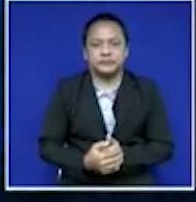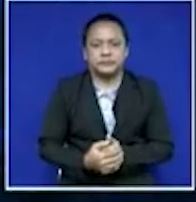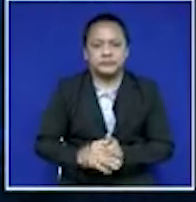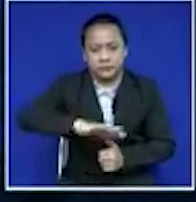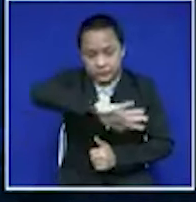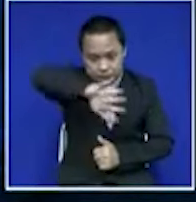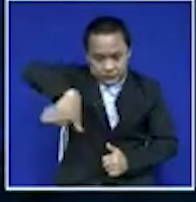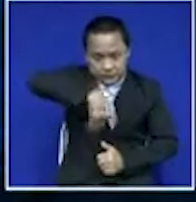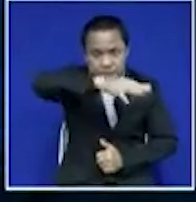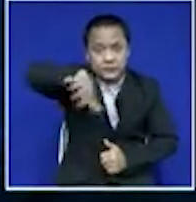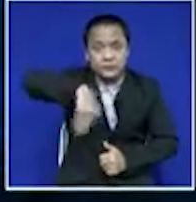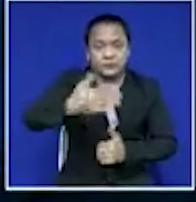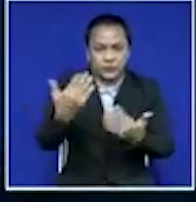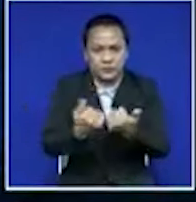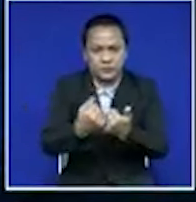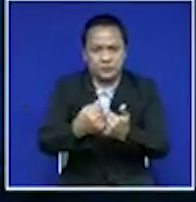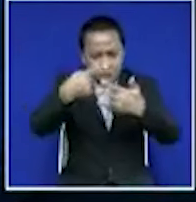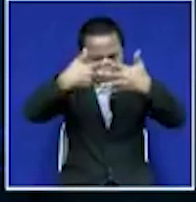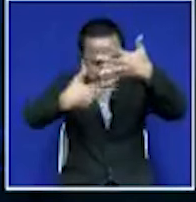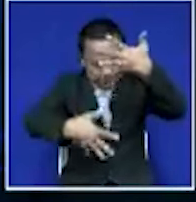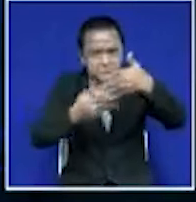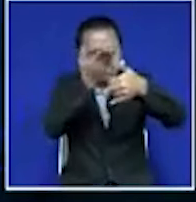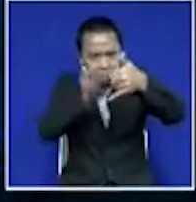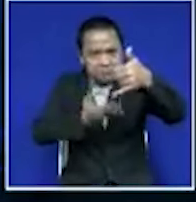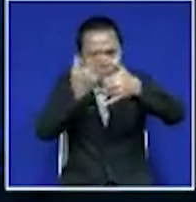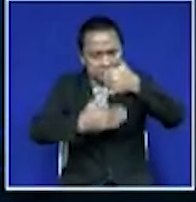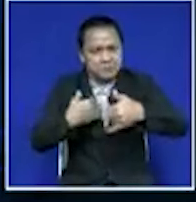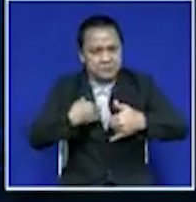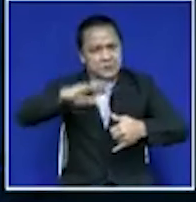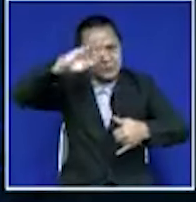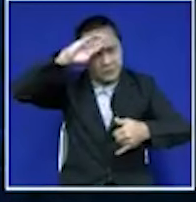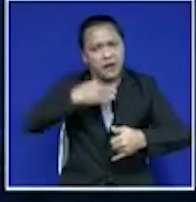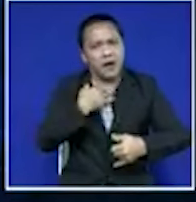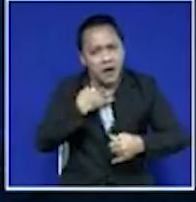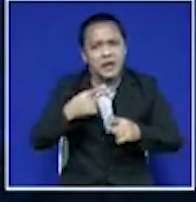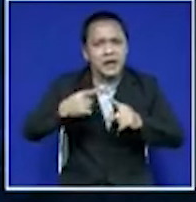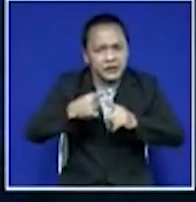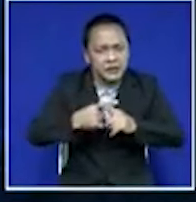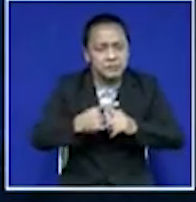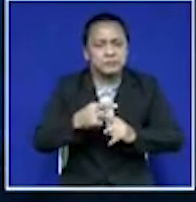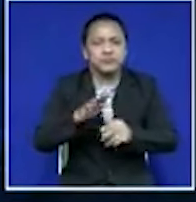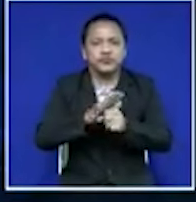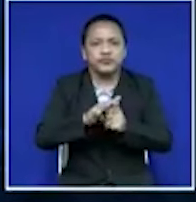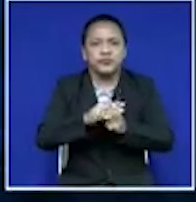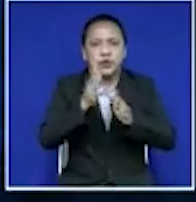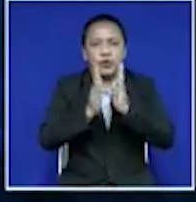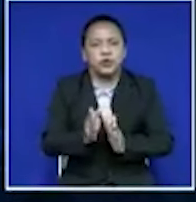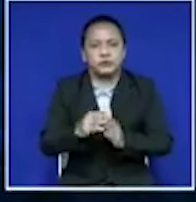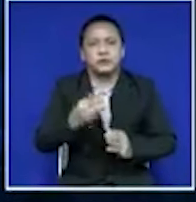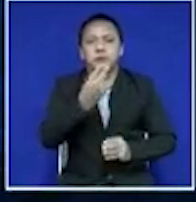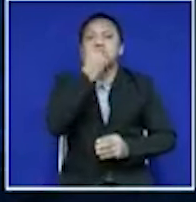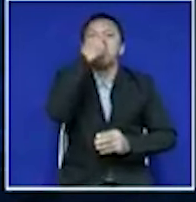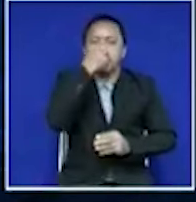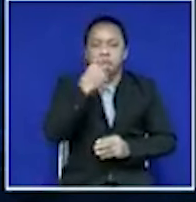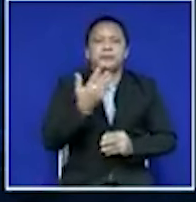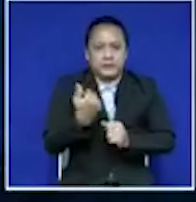ล้วนะตอนนี้ก็หลายรายมีอาการนะครับมีอาการไอเจ็บคออาการไม่ค่อยมากยกเว้นรายที่ต้องใส่ท่อช่วยห